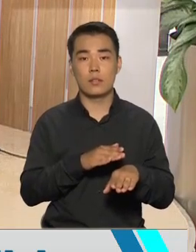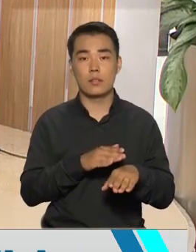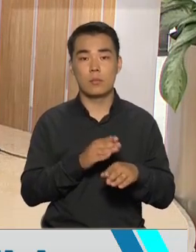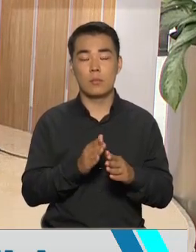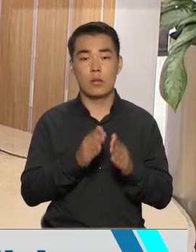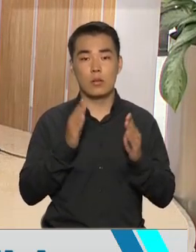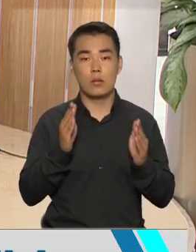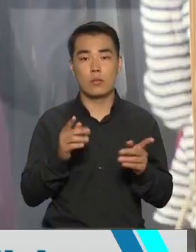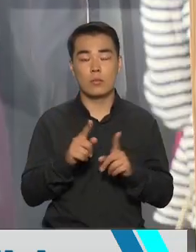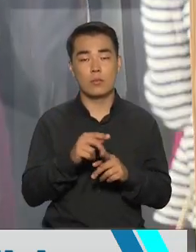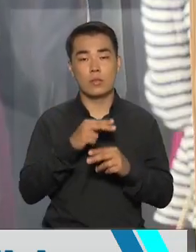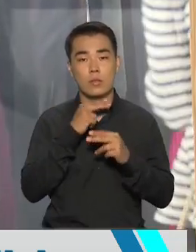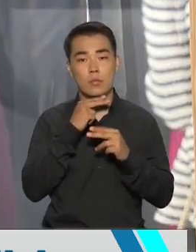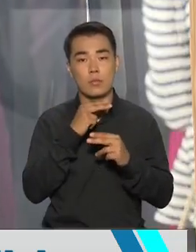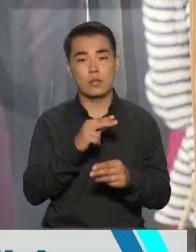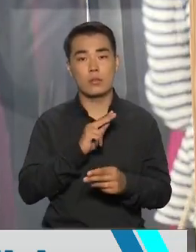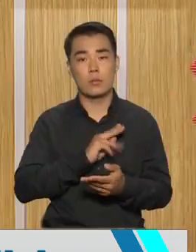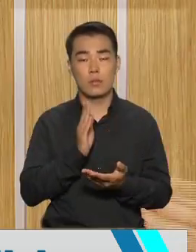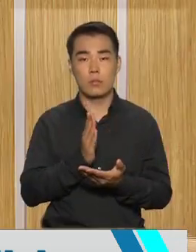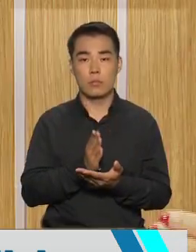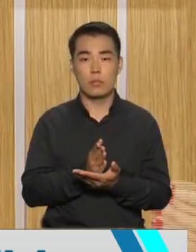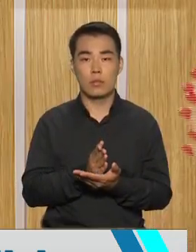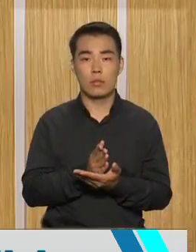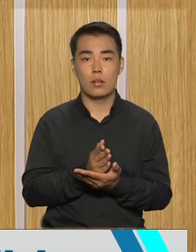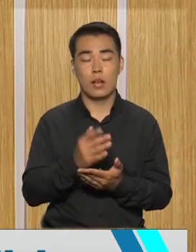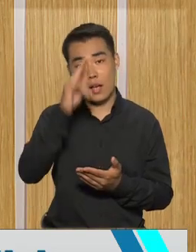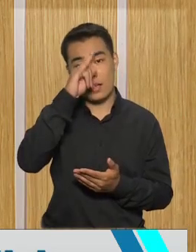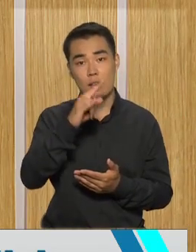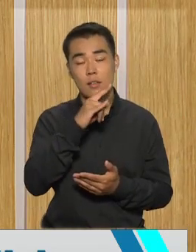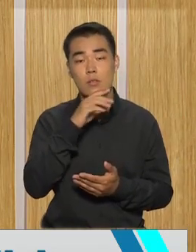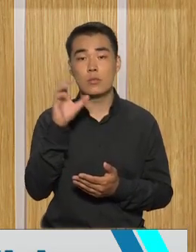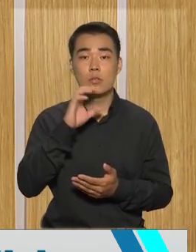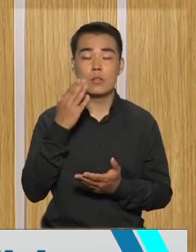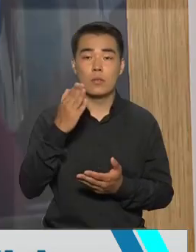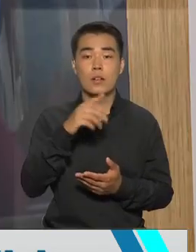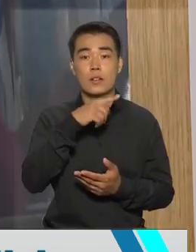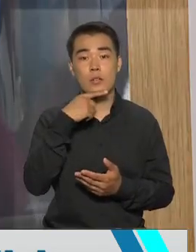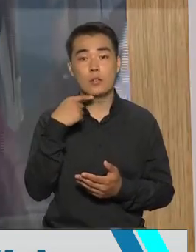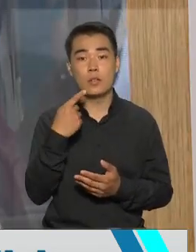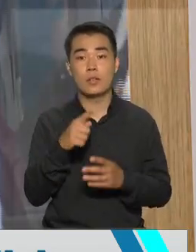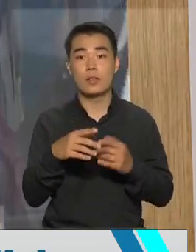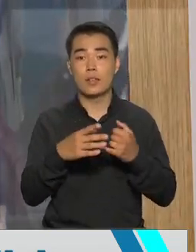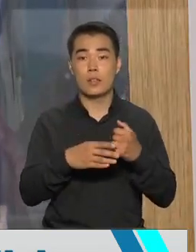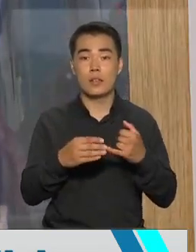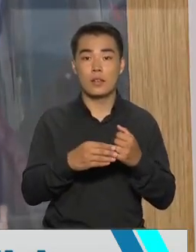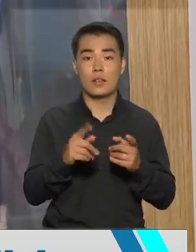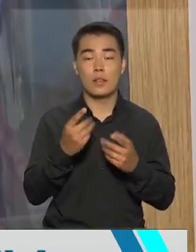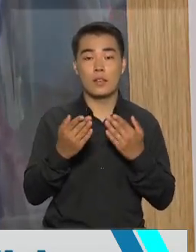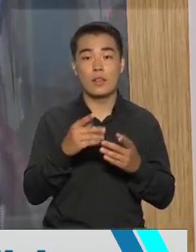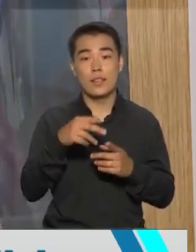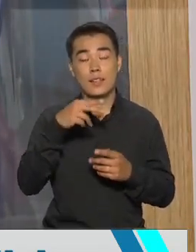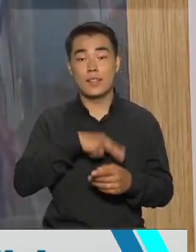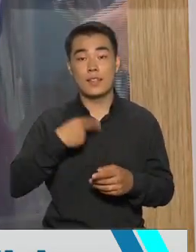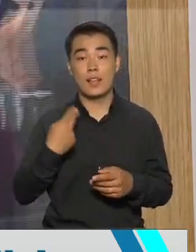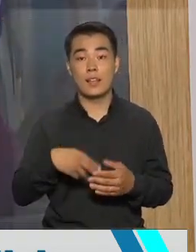Түркистандагы дагы бир тарыхый чечимдер кабылданат. Қазақстанның солтүстігінде Ресей, шығысында Қытай, енді былайша айтқанда Құдай